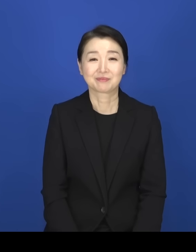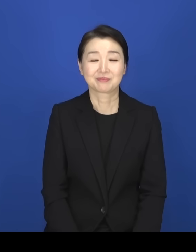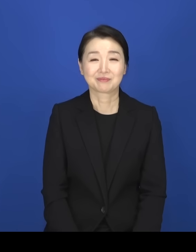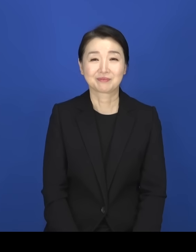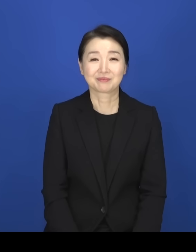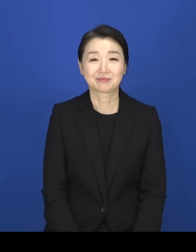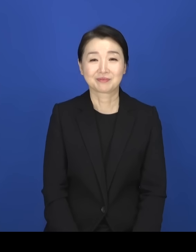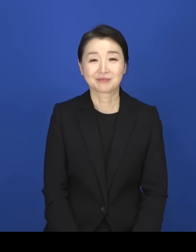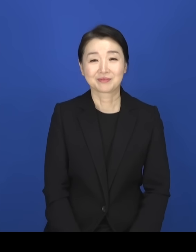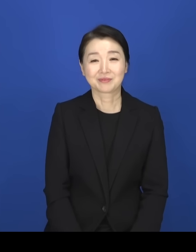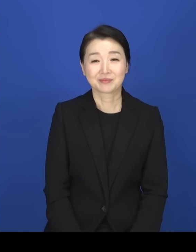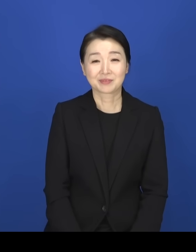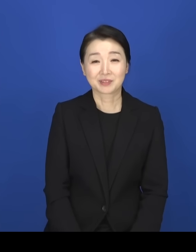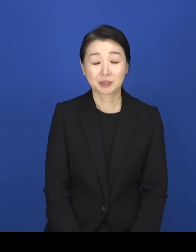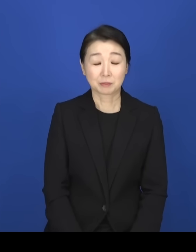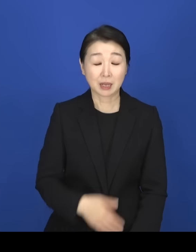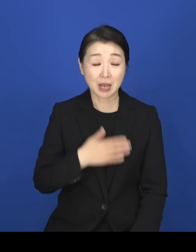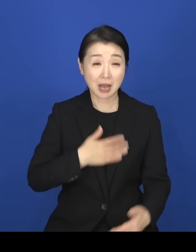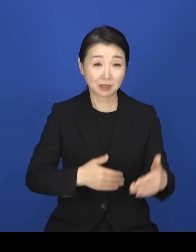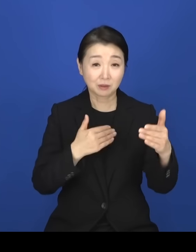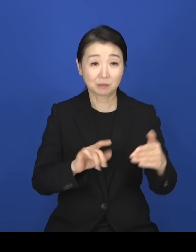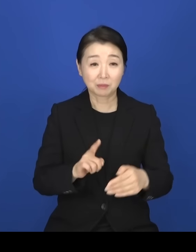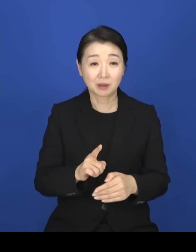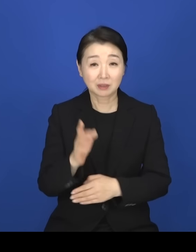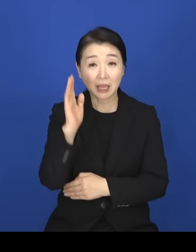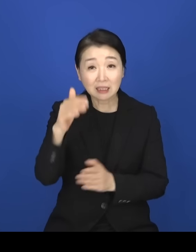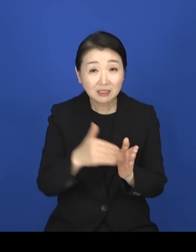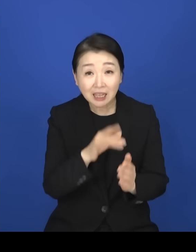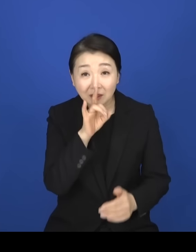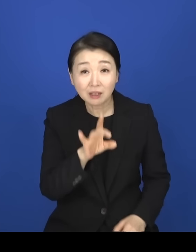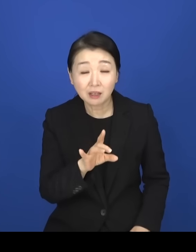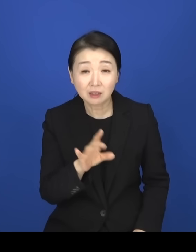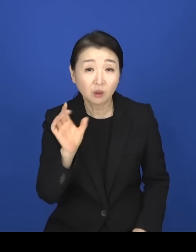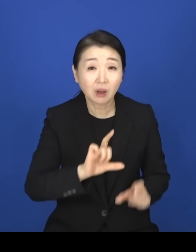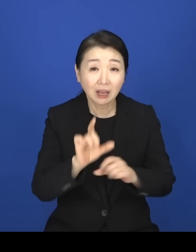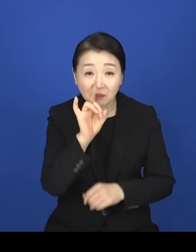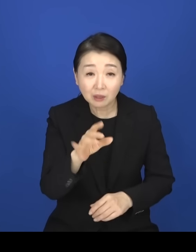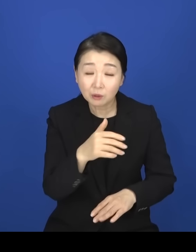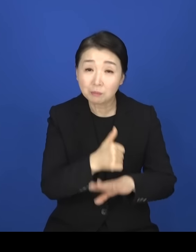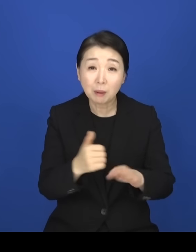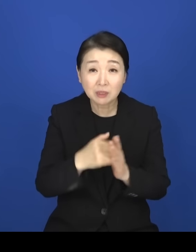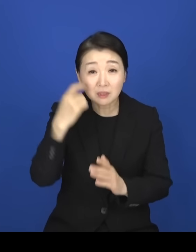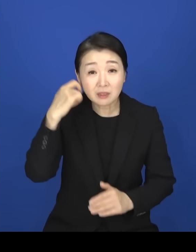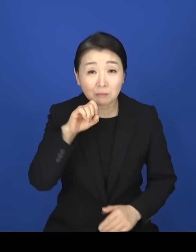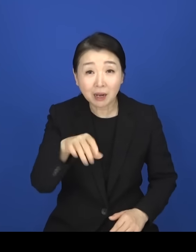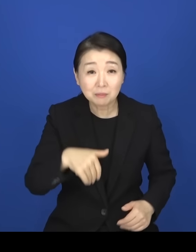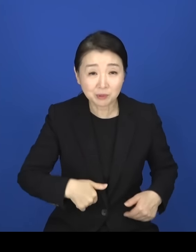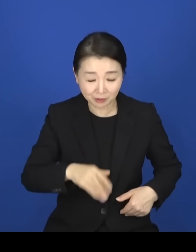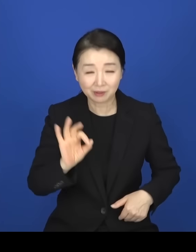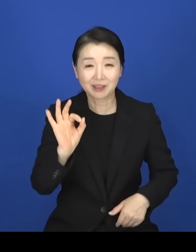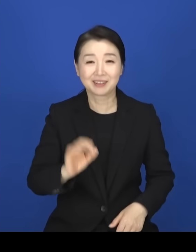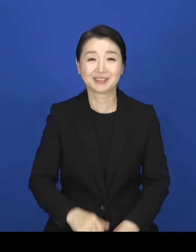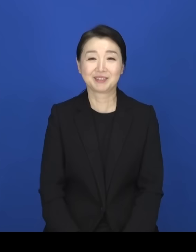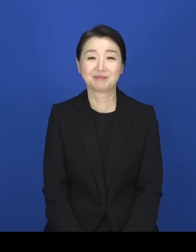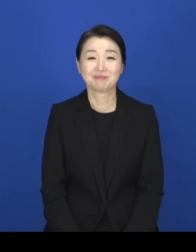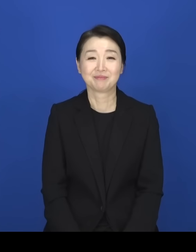제가 이제 다시 이제 알고 지낸 지만 해도 제 얘기를 좀 더 하면 안 될까요? 안 됩니다. 꼭 마무리 소감 해야 되나요? 예. 네, 해주세요.